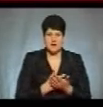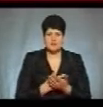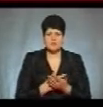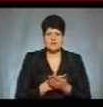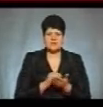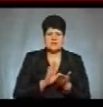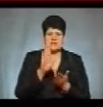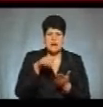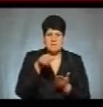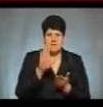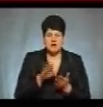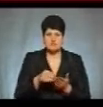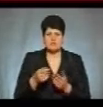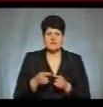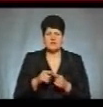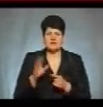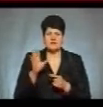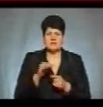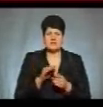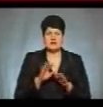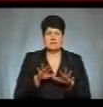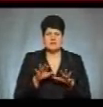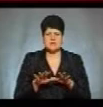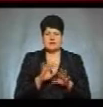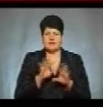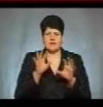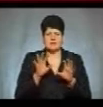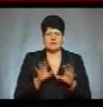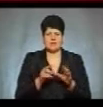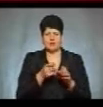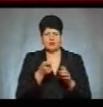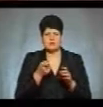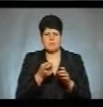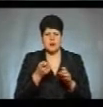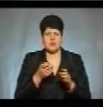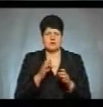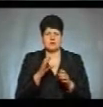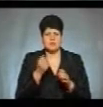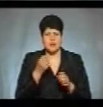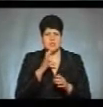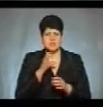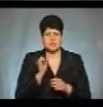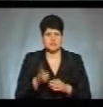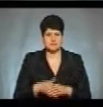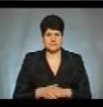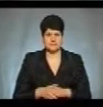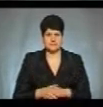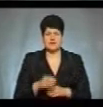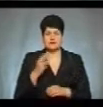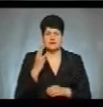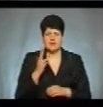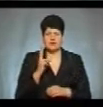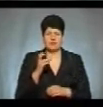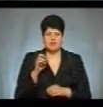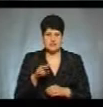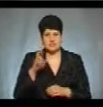оці всі просверлені місця, де сік незаконно виточували. 3 квітня Державна